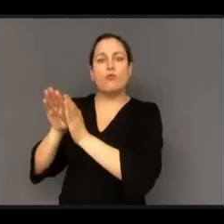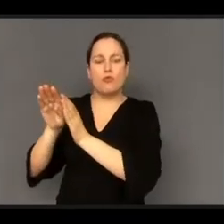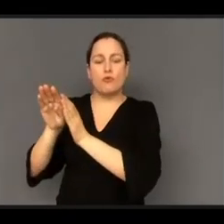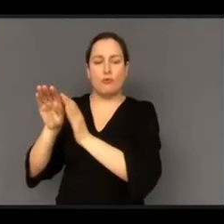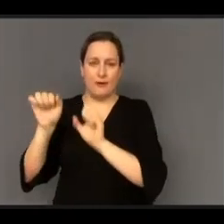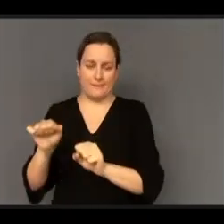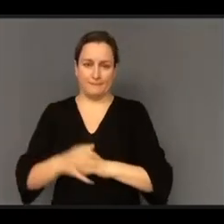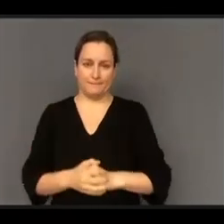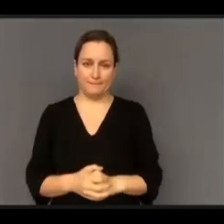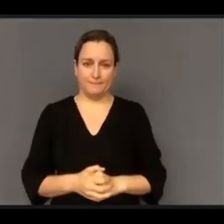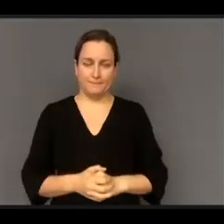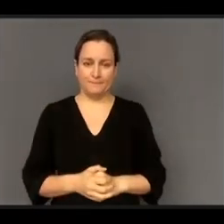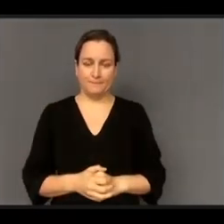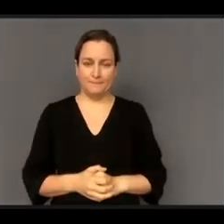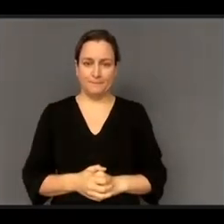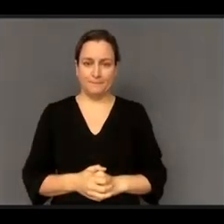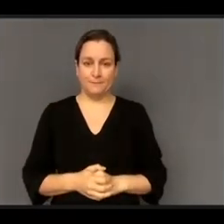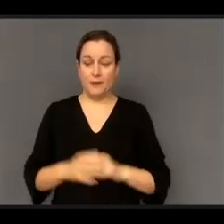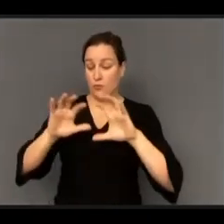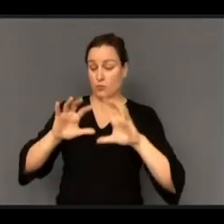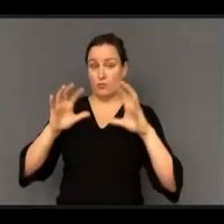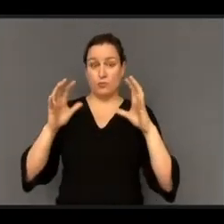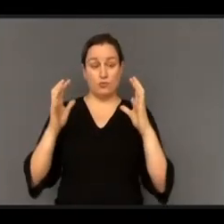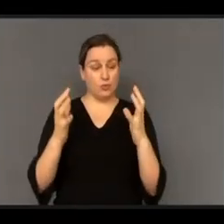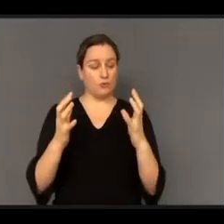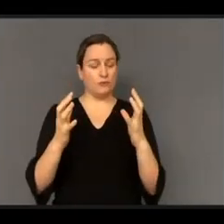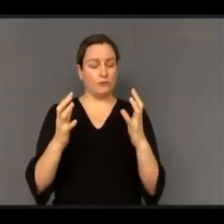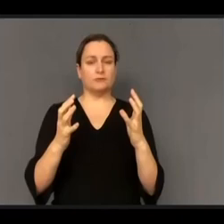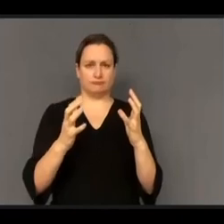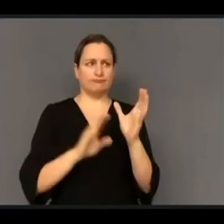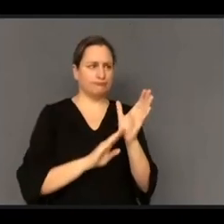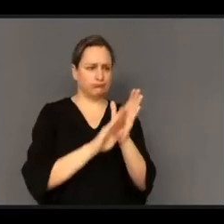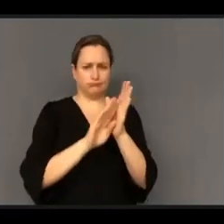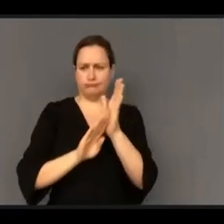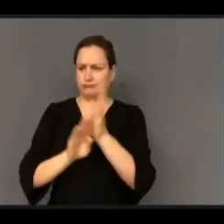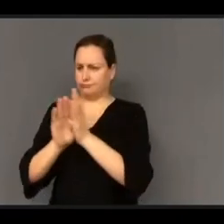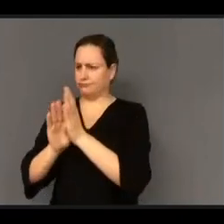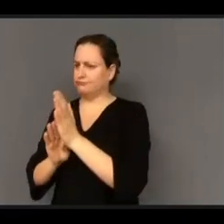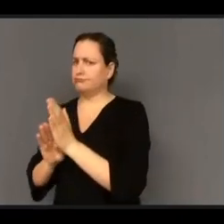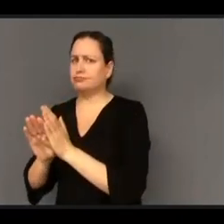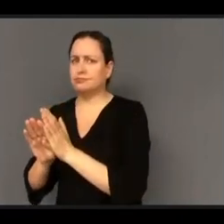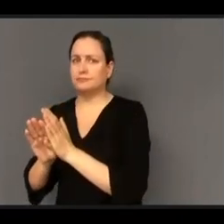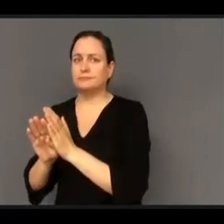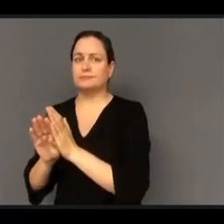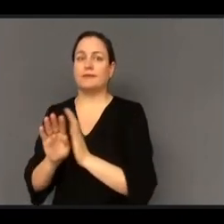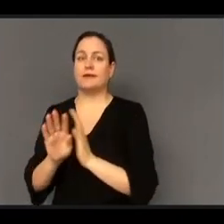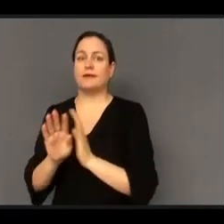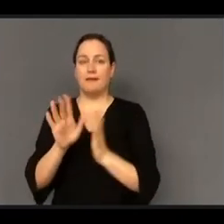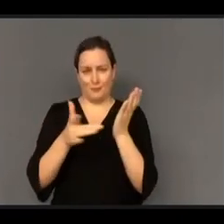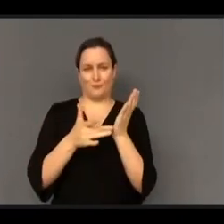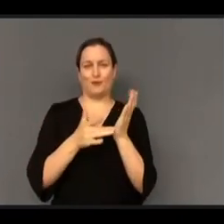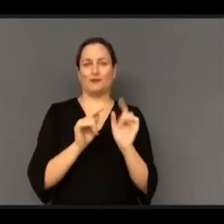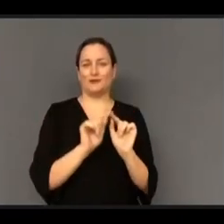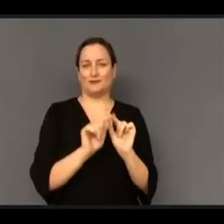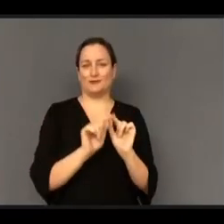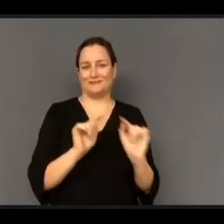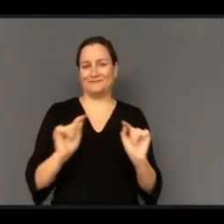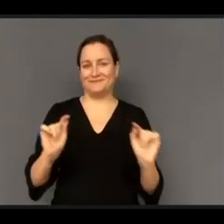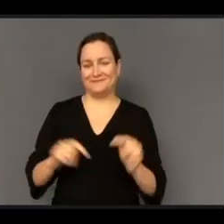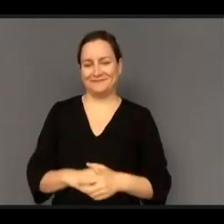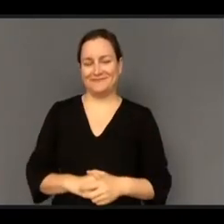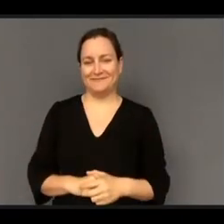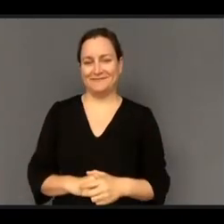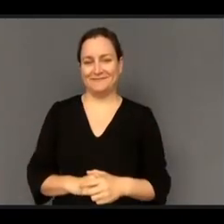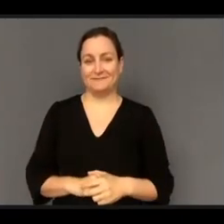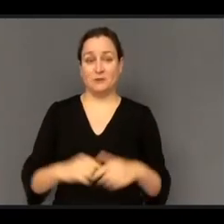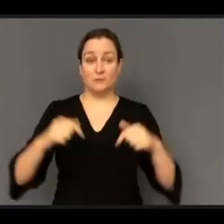は自由で多様な表現の場として機能するとともに、時